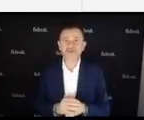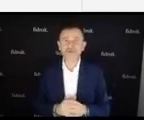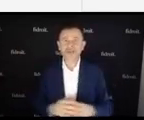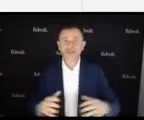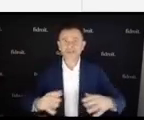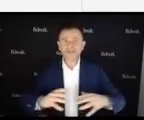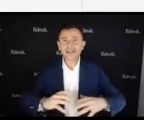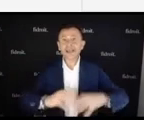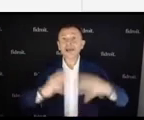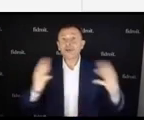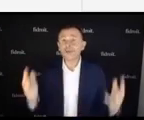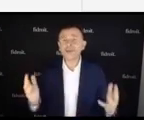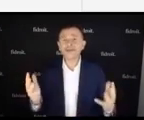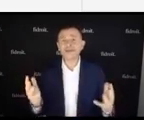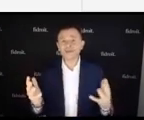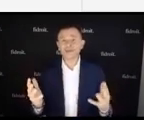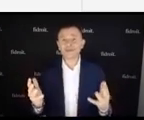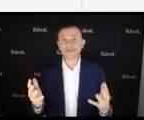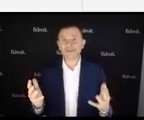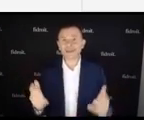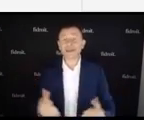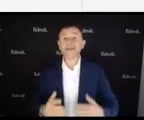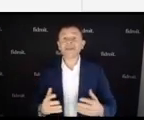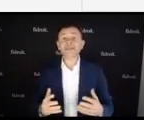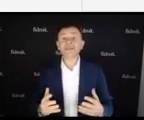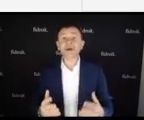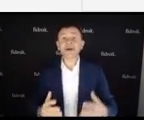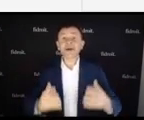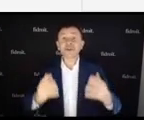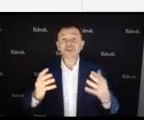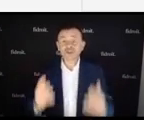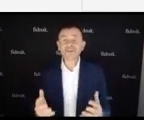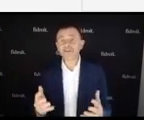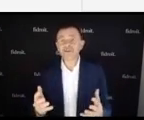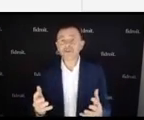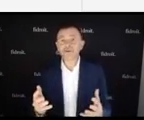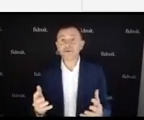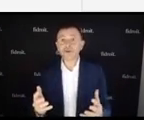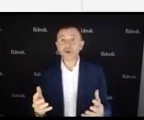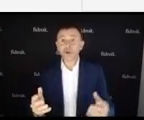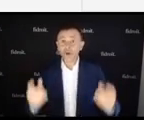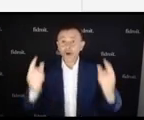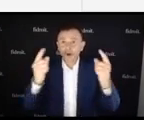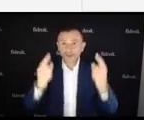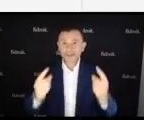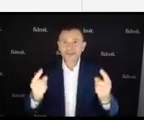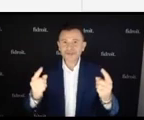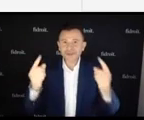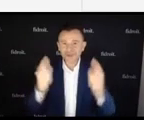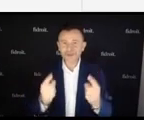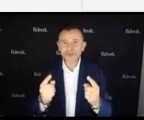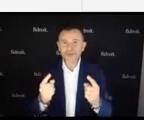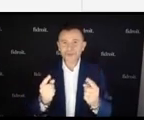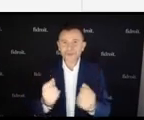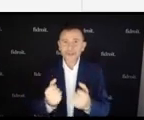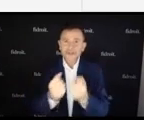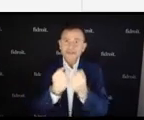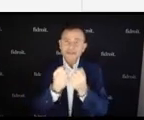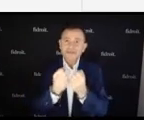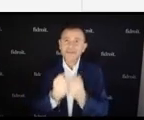subsiste toujours, si la globalité des primes versées n'excède pas 150 000 euros, en sachant qu'au